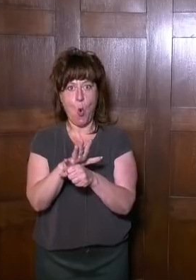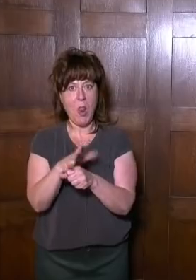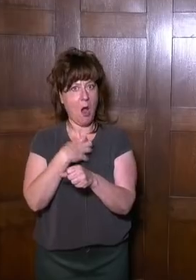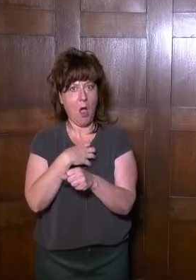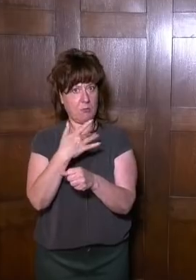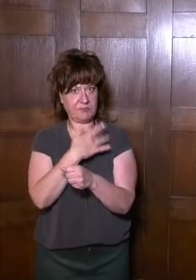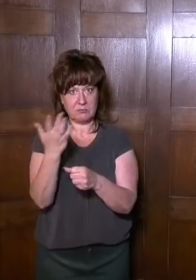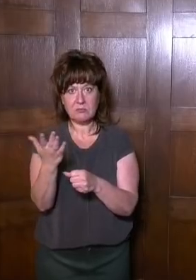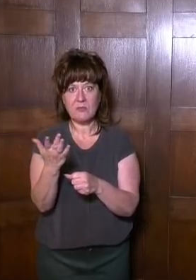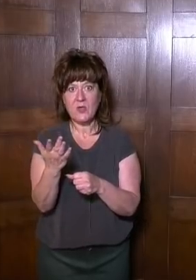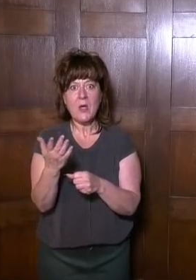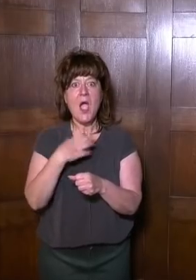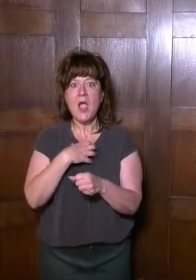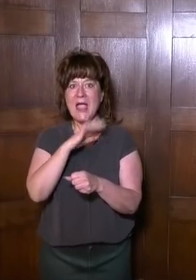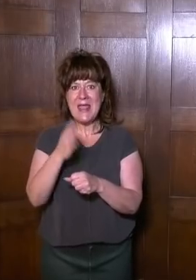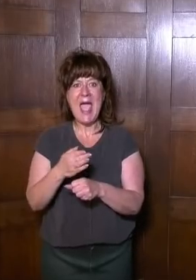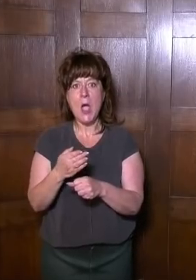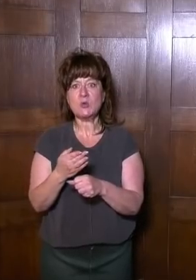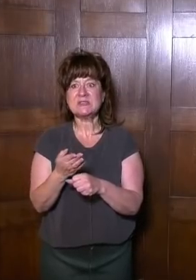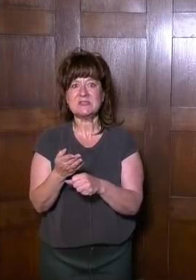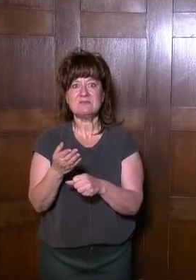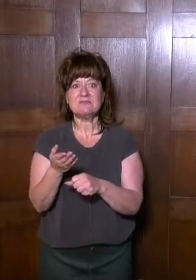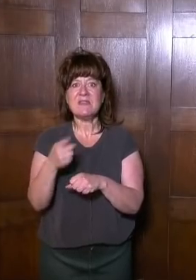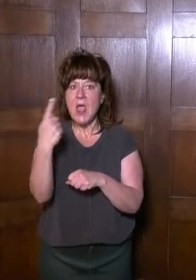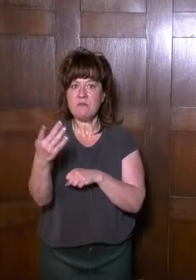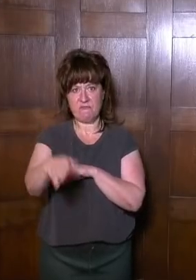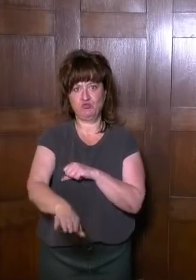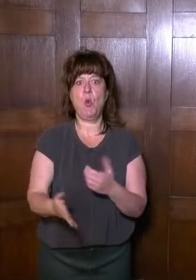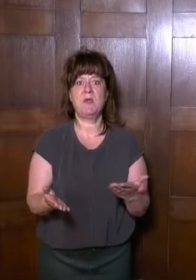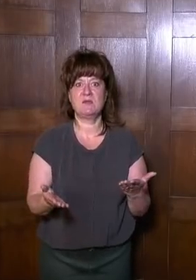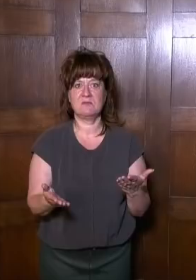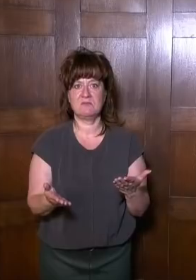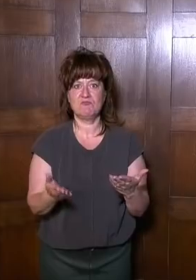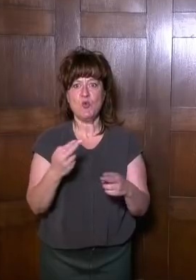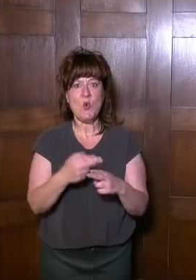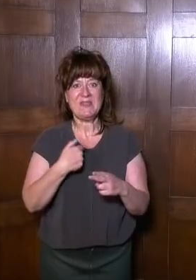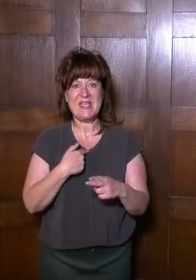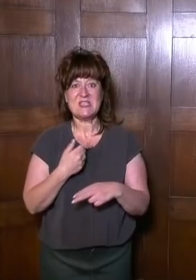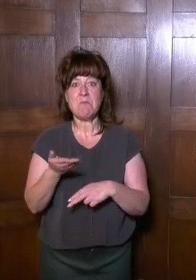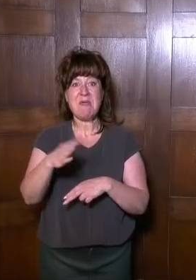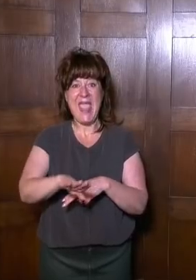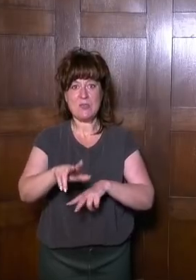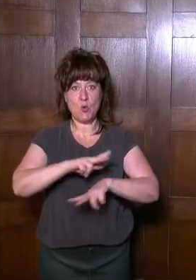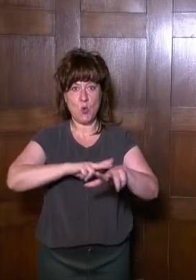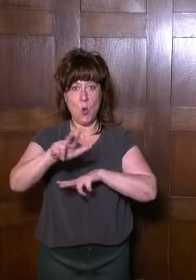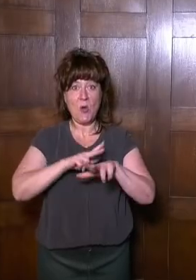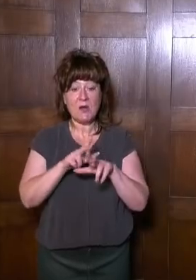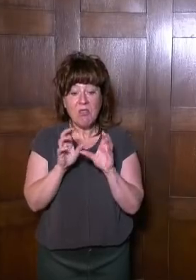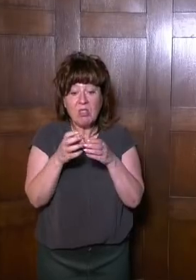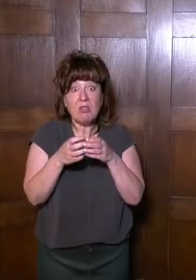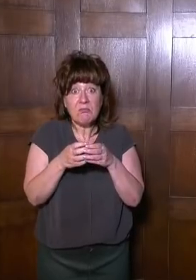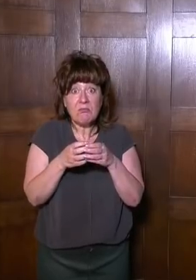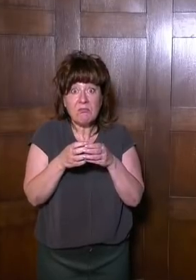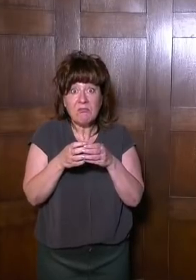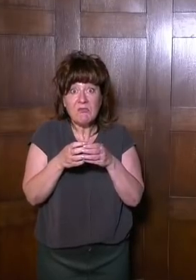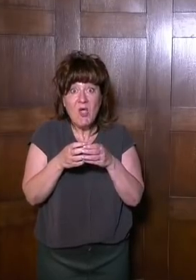meiner Krankenhauszeit verstorben und ich musste die Beerdigung mit organisieren im kleinen Kreis. Und ich